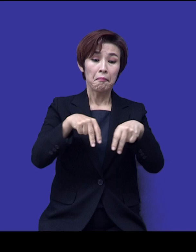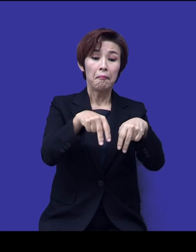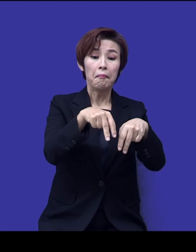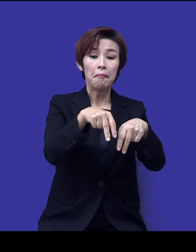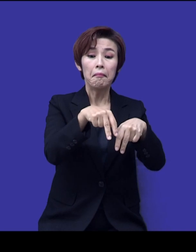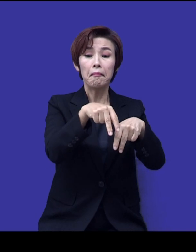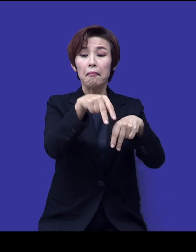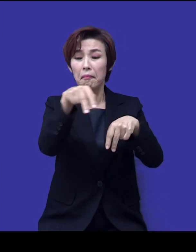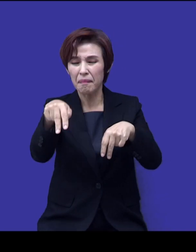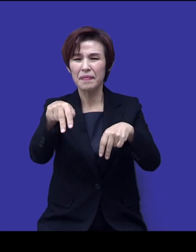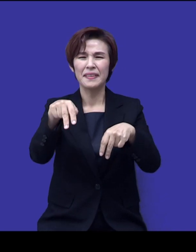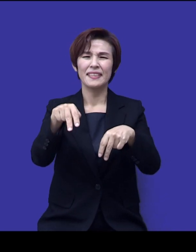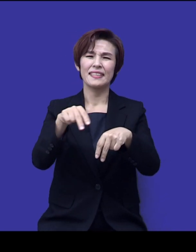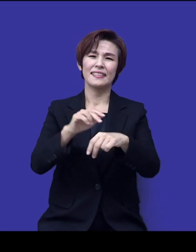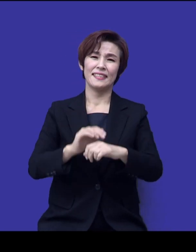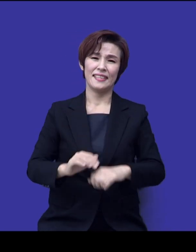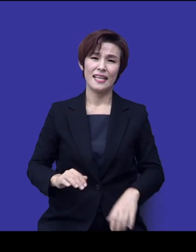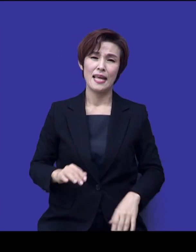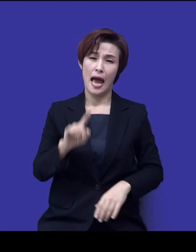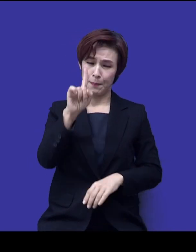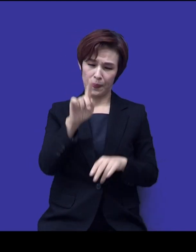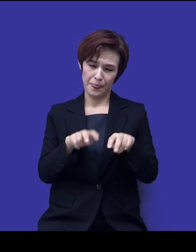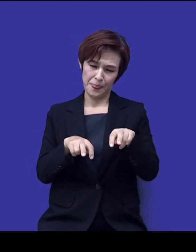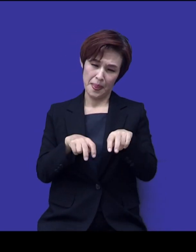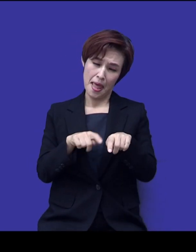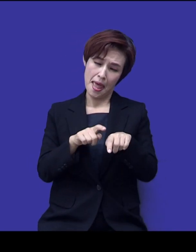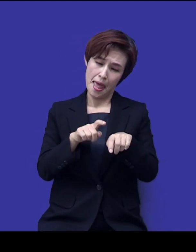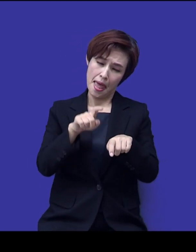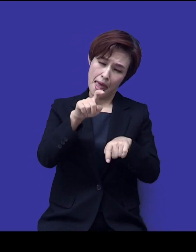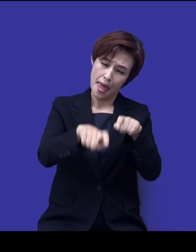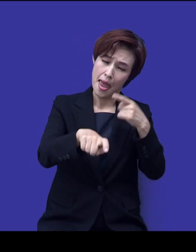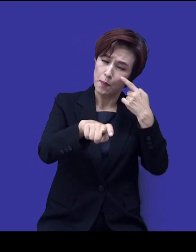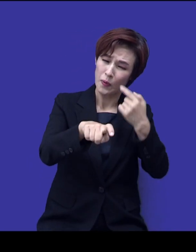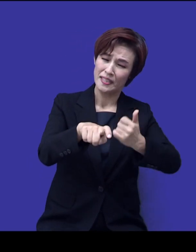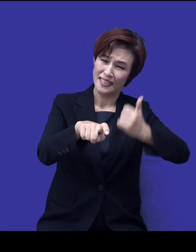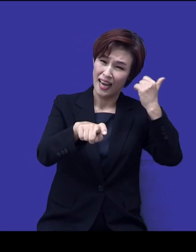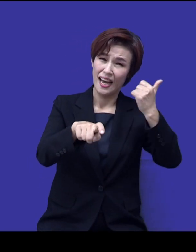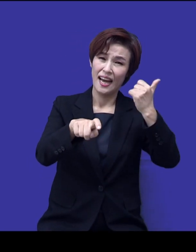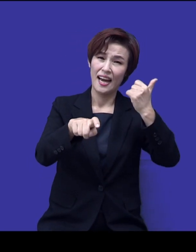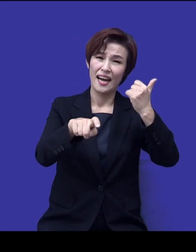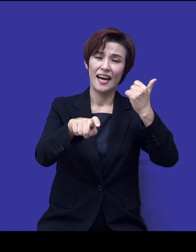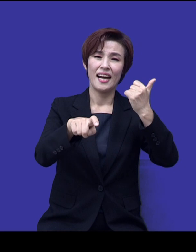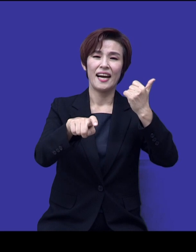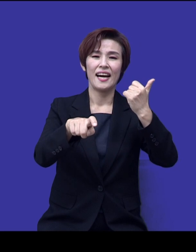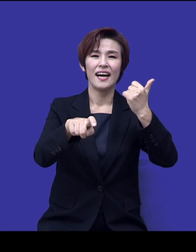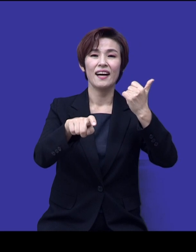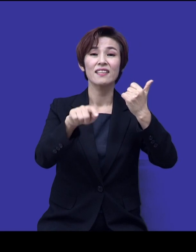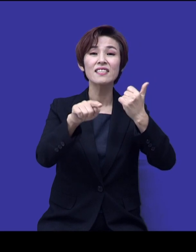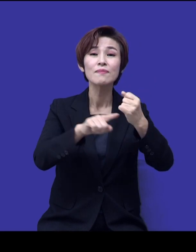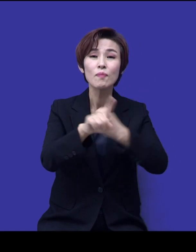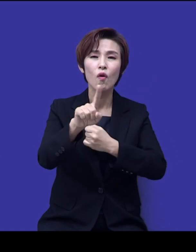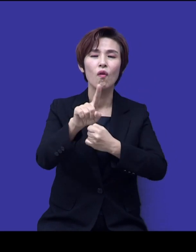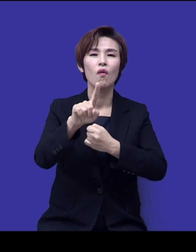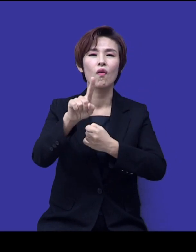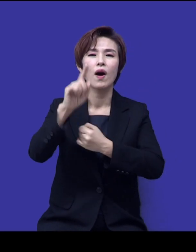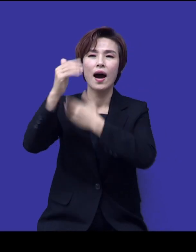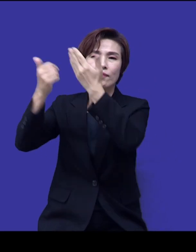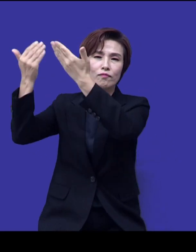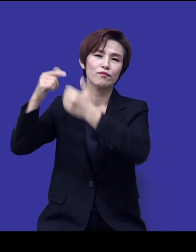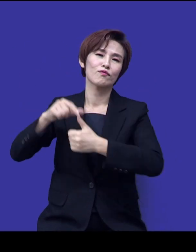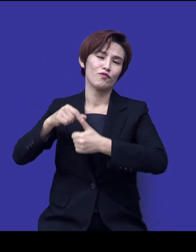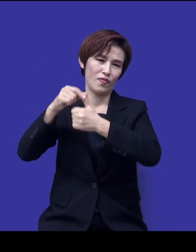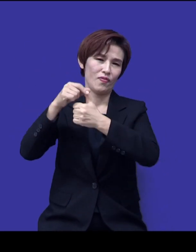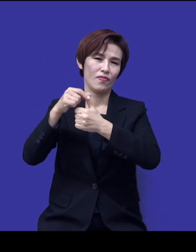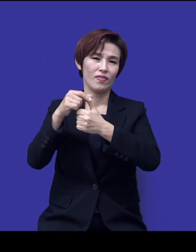두 발짝 자라자는 거 아니야. 한 발짝만 우리 견뎌보자. 그런 게 저한테는 구원이었고요. 네. 그 모퉁이